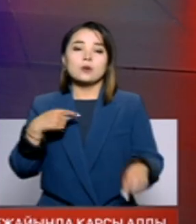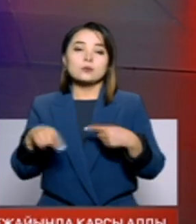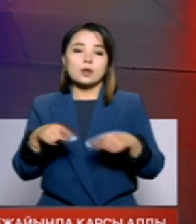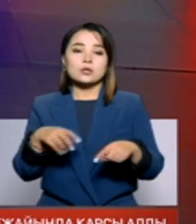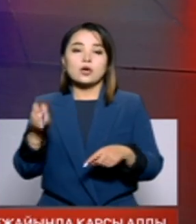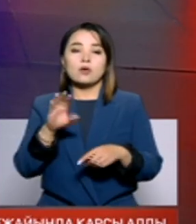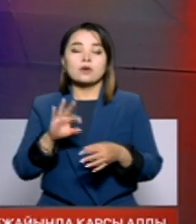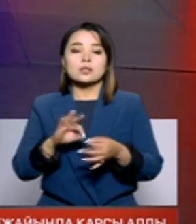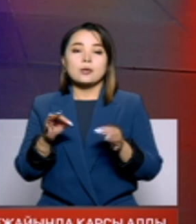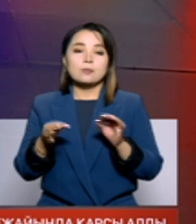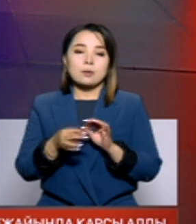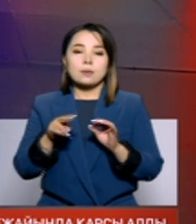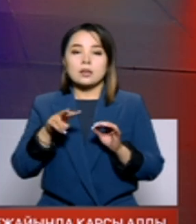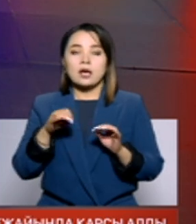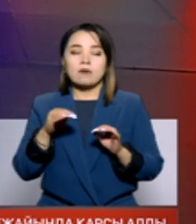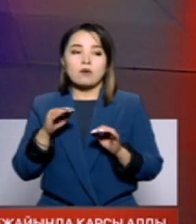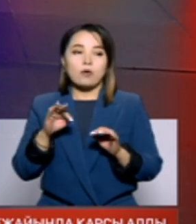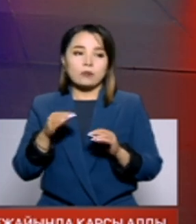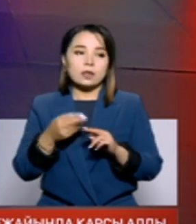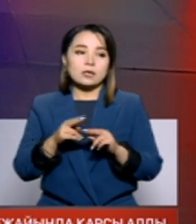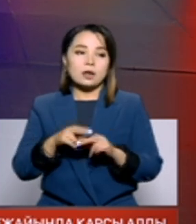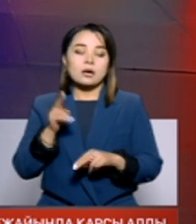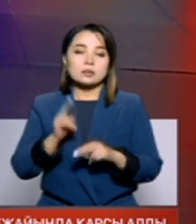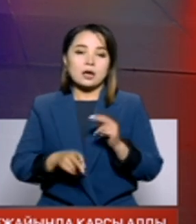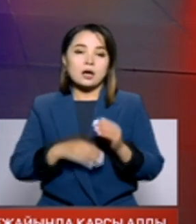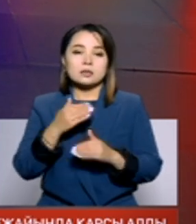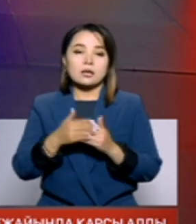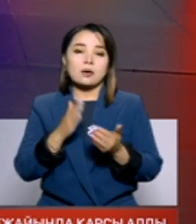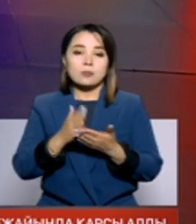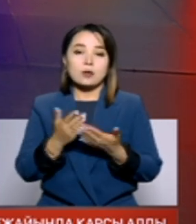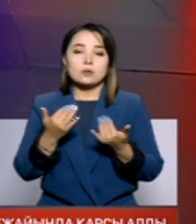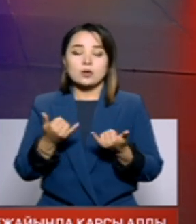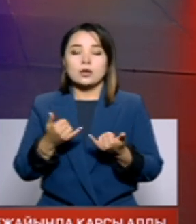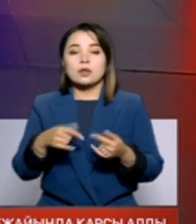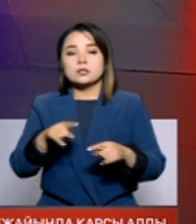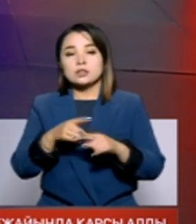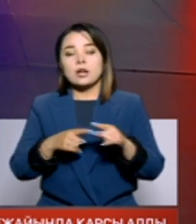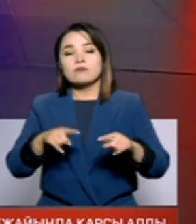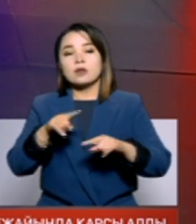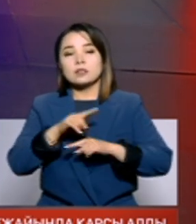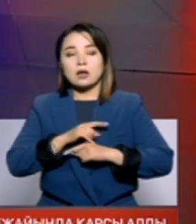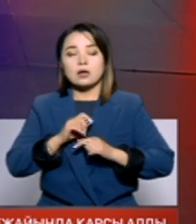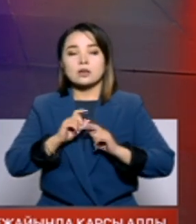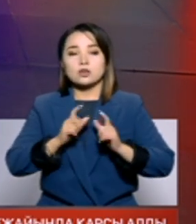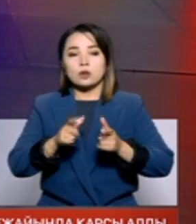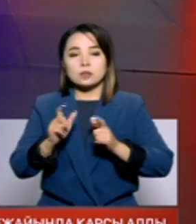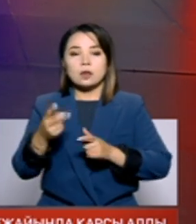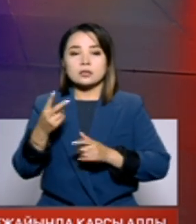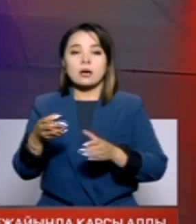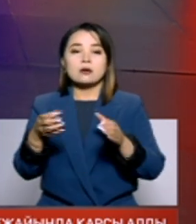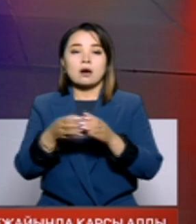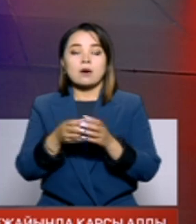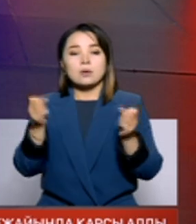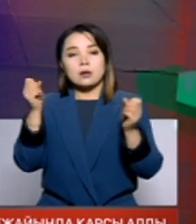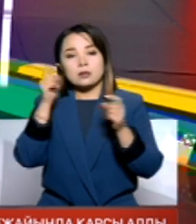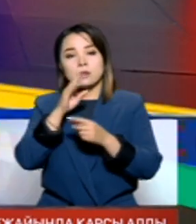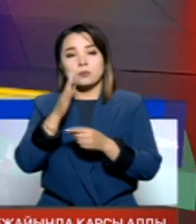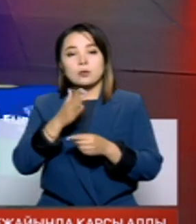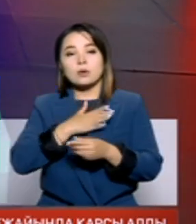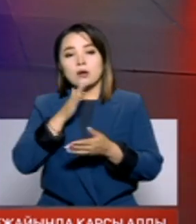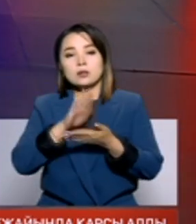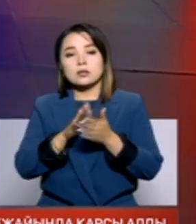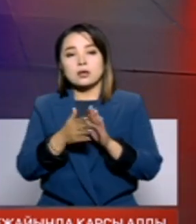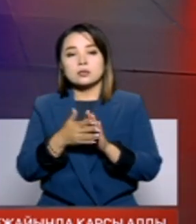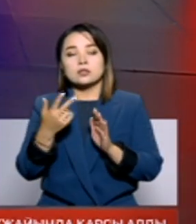Футболдан Еуропа чемпионатының плей-офф кезеңі аяқталуға жақын. Бүгін ширек финалға жолдамалатын тағы екі команда анықталады. Біздің